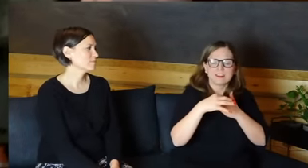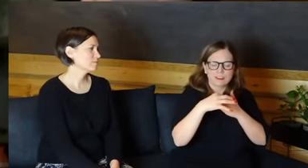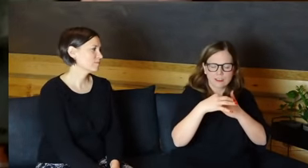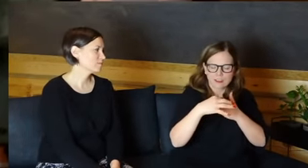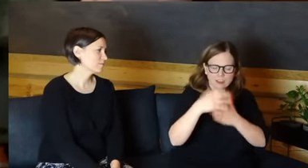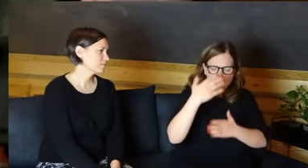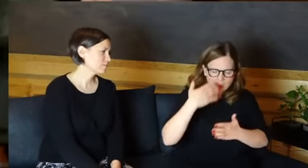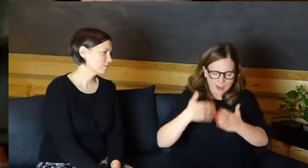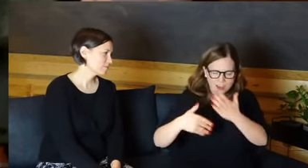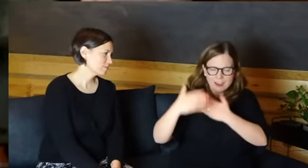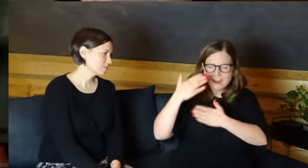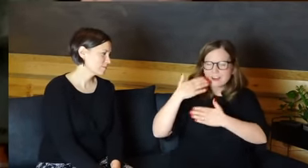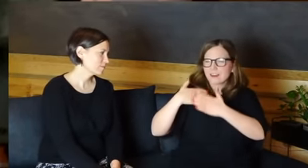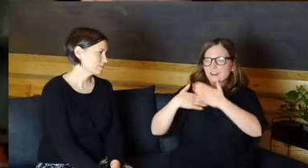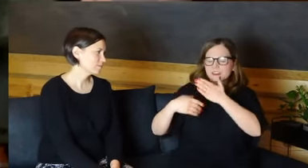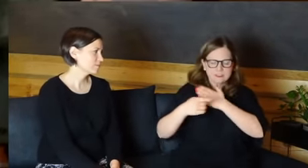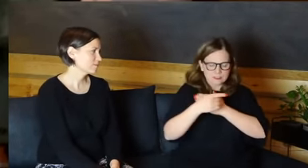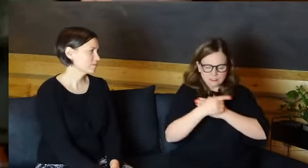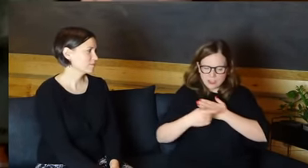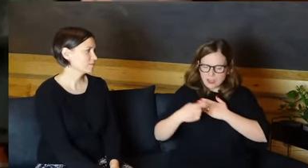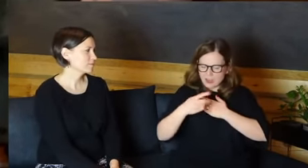taas vuosisatain